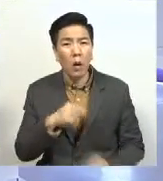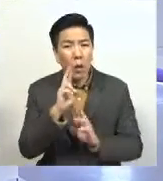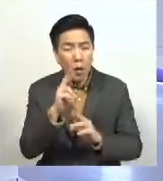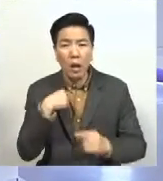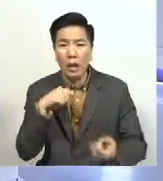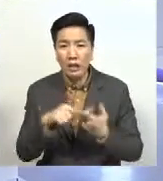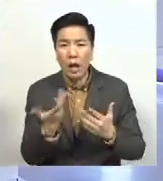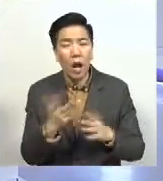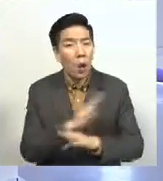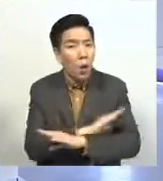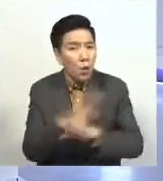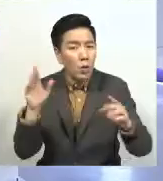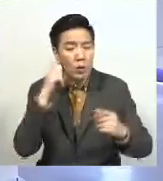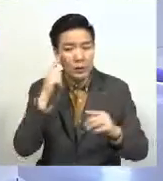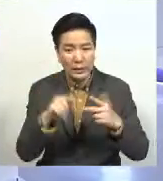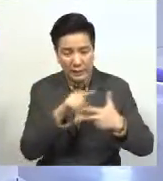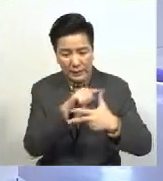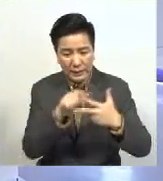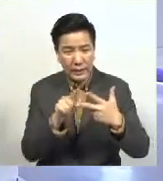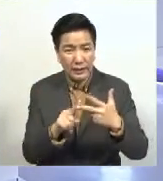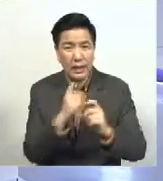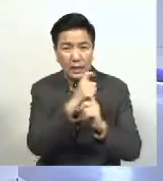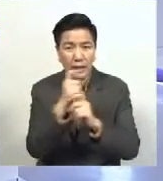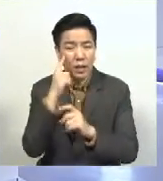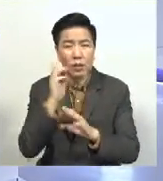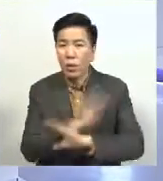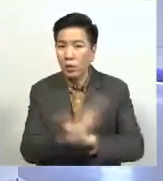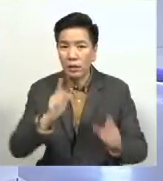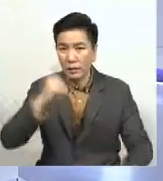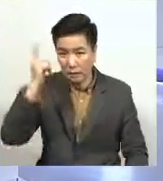จำเป็นจะต้องมีการยกเลิกใช้เจ้า3สารอันตรายตรงนี้เนี่ยอย่างจริงจังนะครับ